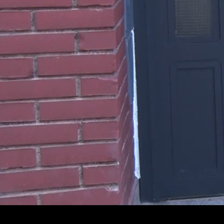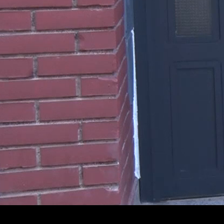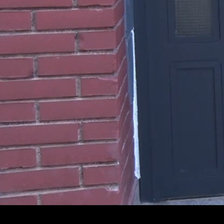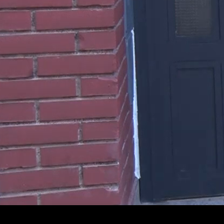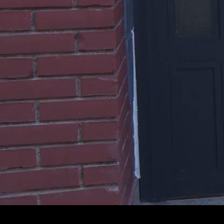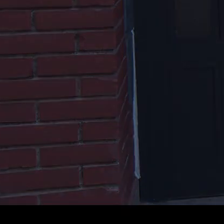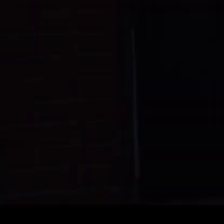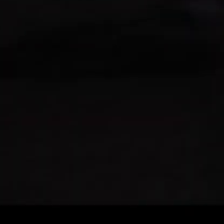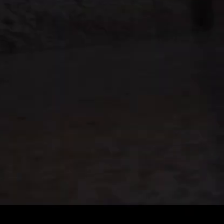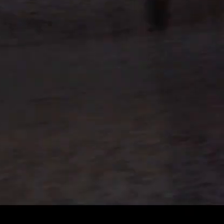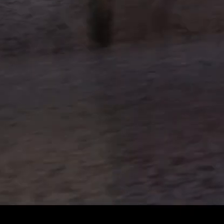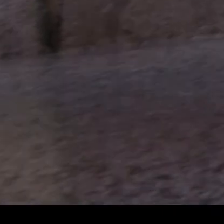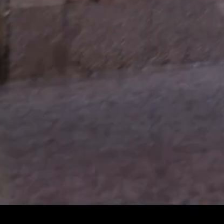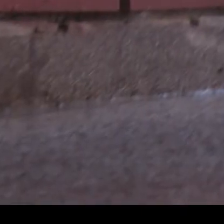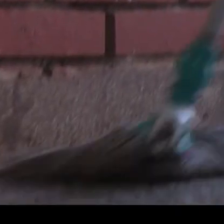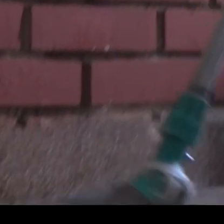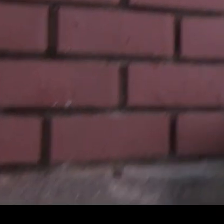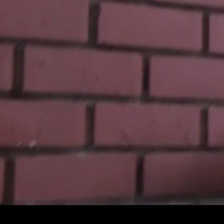vështirë të mbi jetotësët.